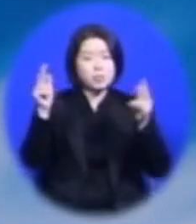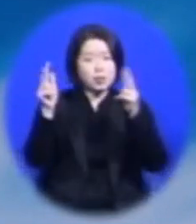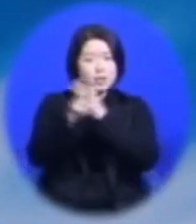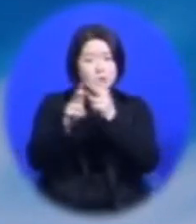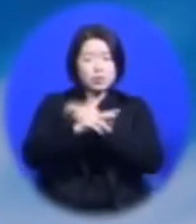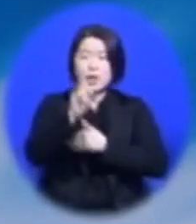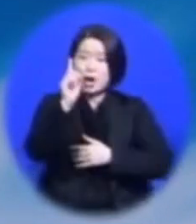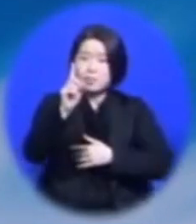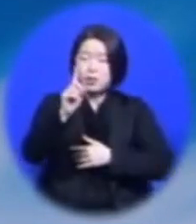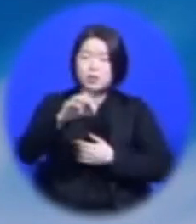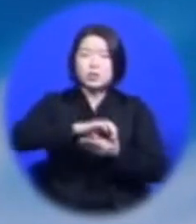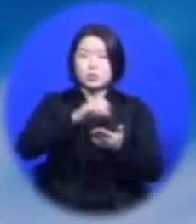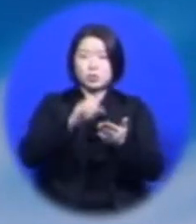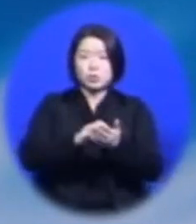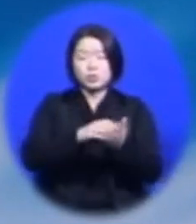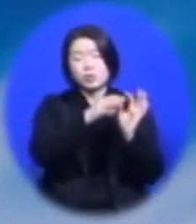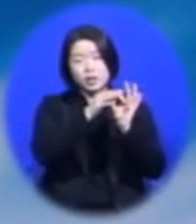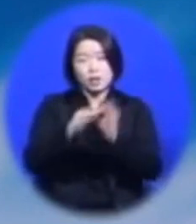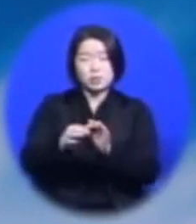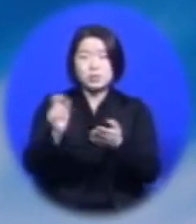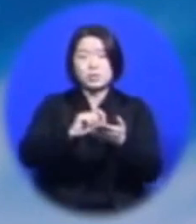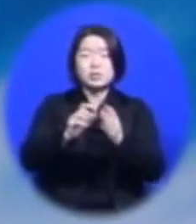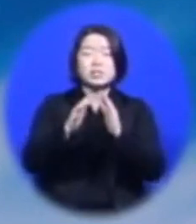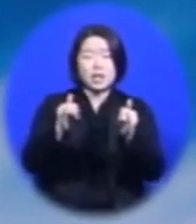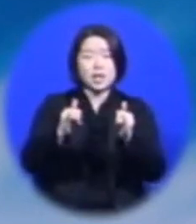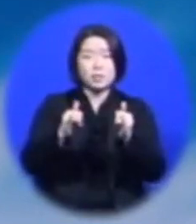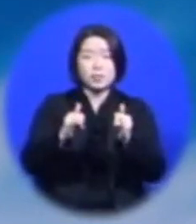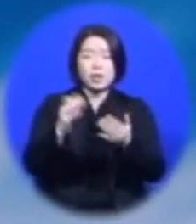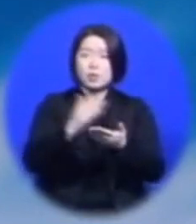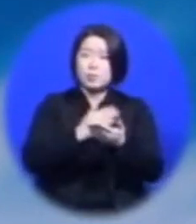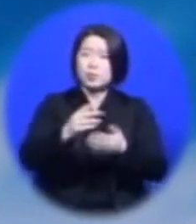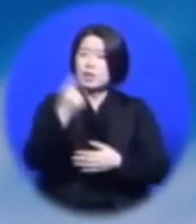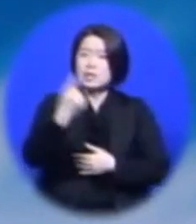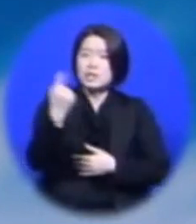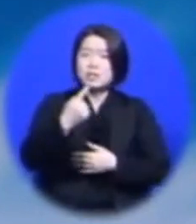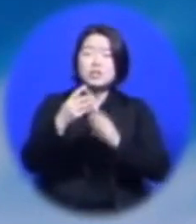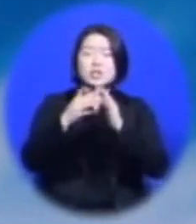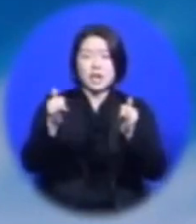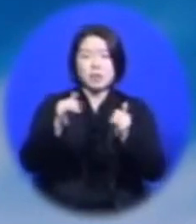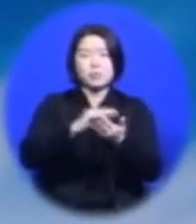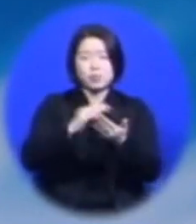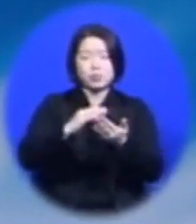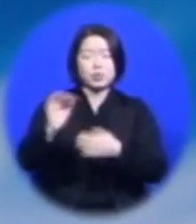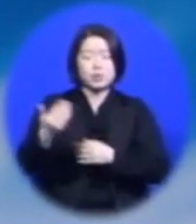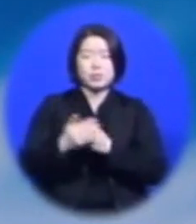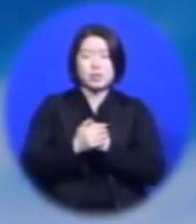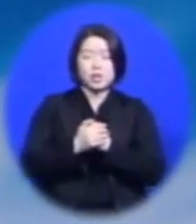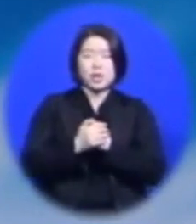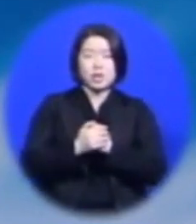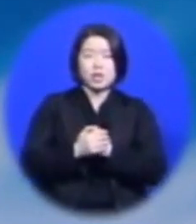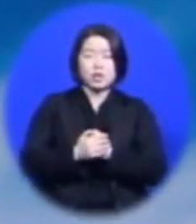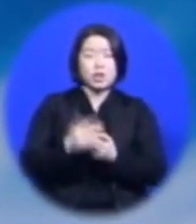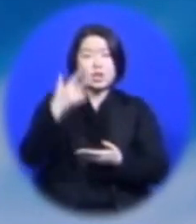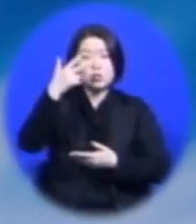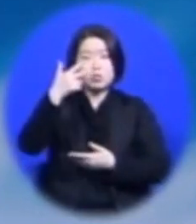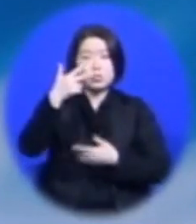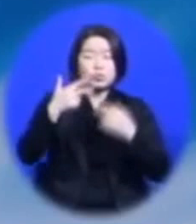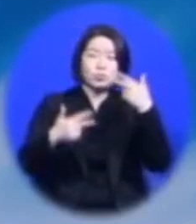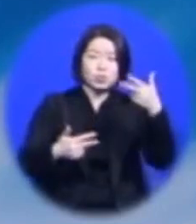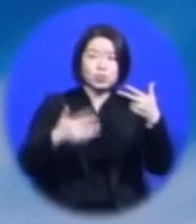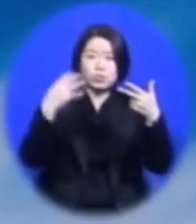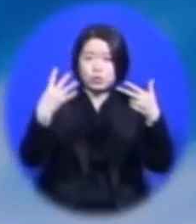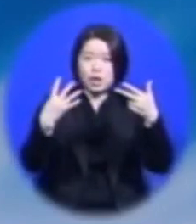그래도 꾸준히 쓰시는 분 한 1,000명쯤 되십니다. 주 4회 이상을 쓰시는